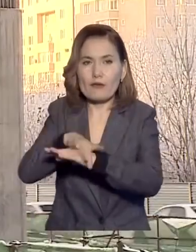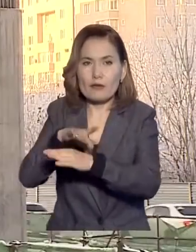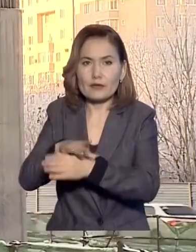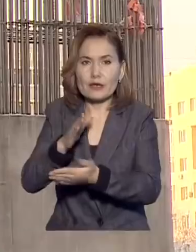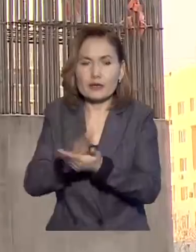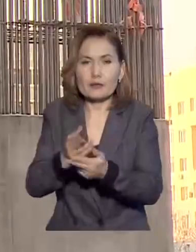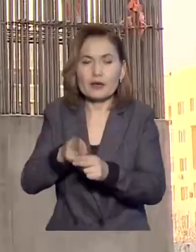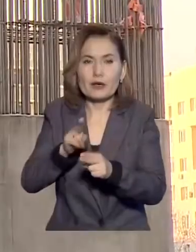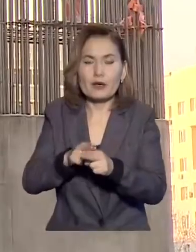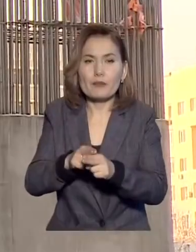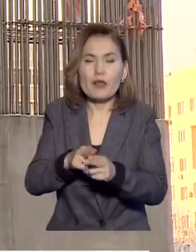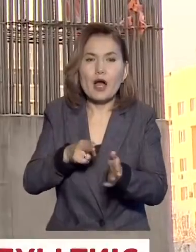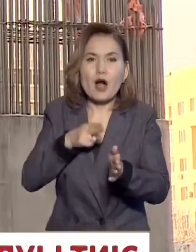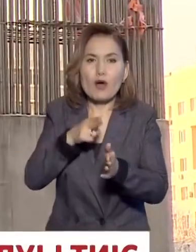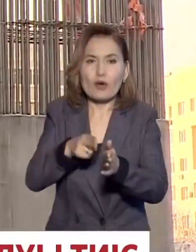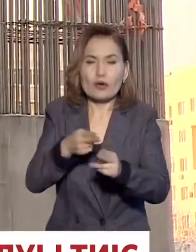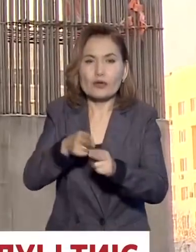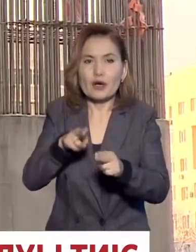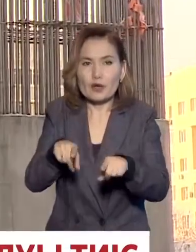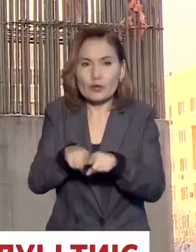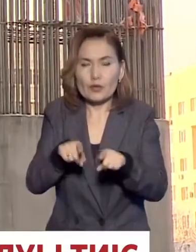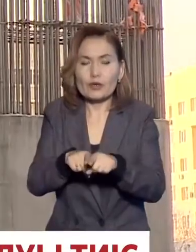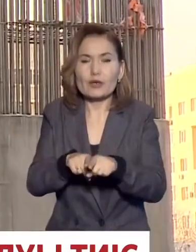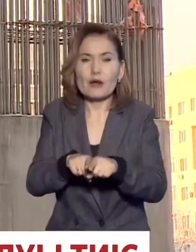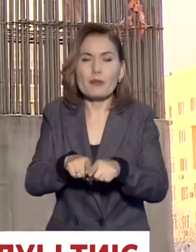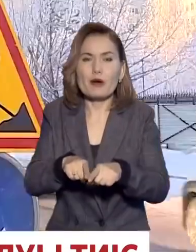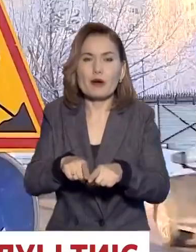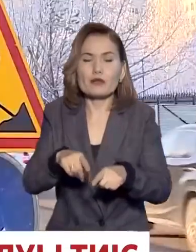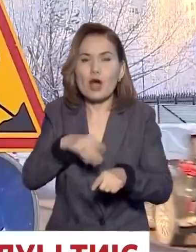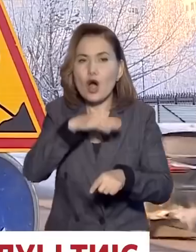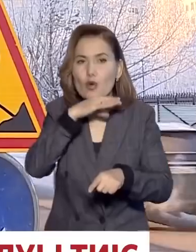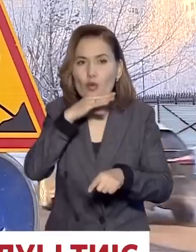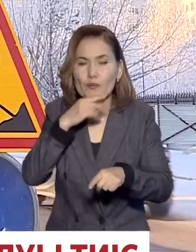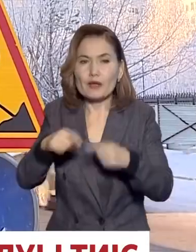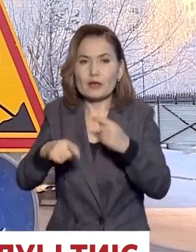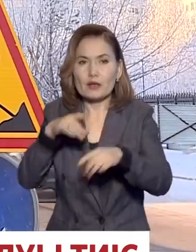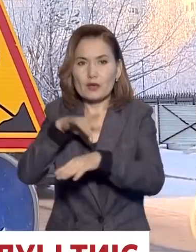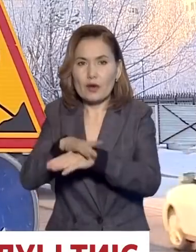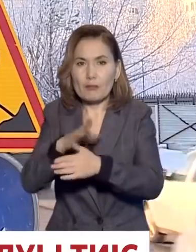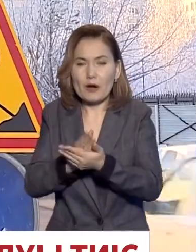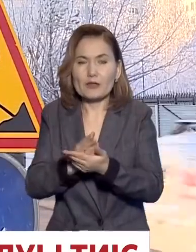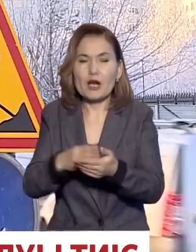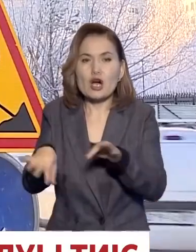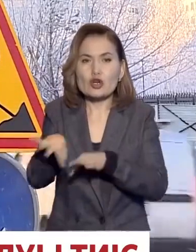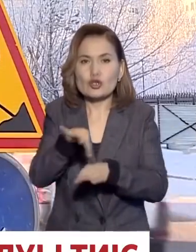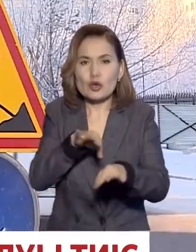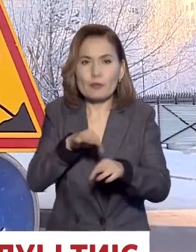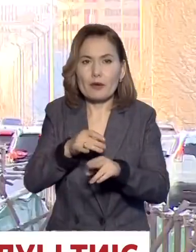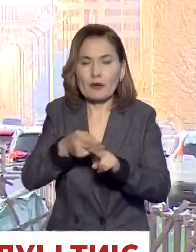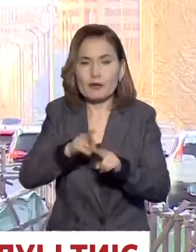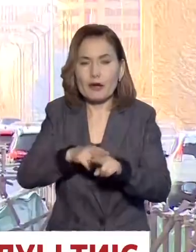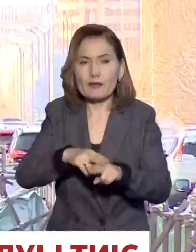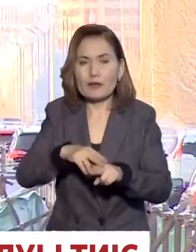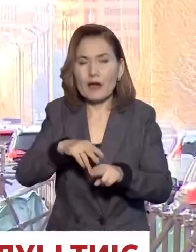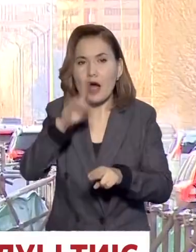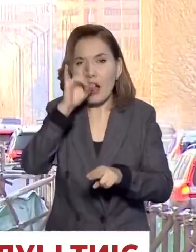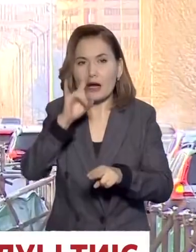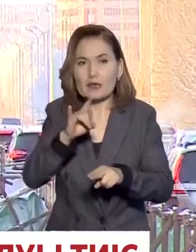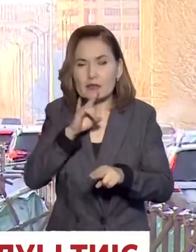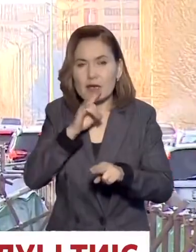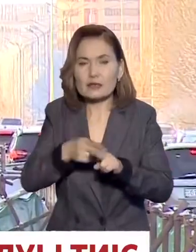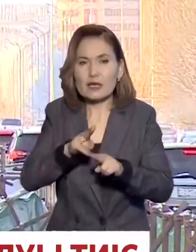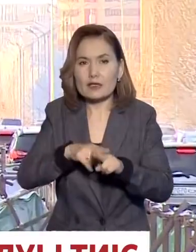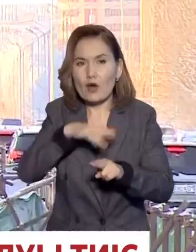есті. Жаңа рельсті көлік жолына қатысты мемлекет басшысы осылай деді. Қарапайым инфрақұрылымдық жоба ел беделіне нұқсан